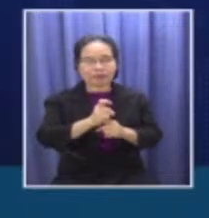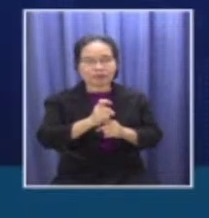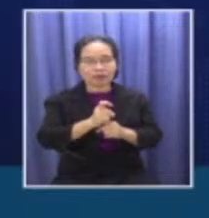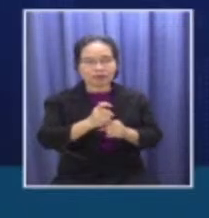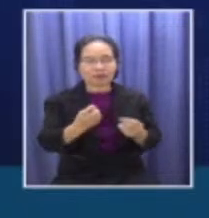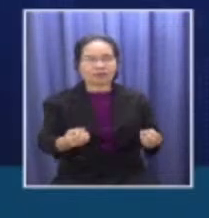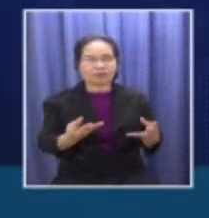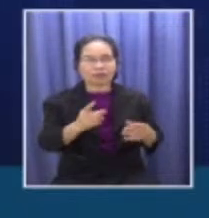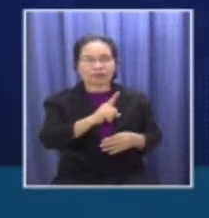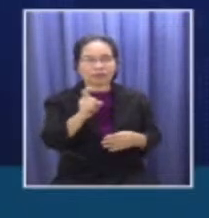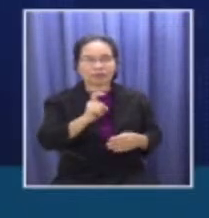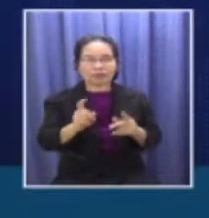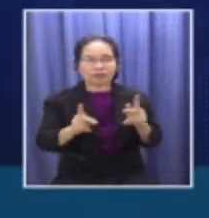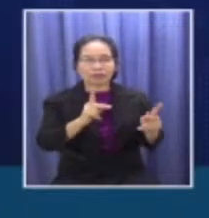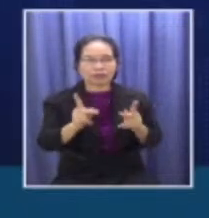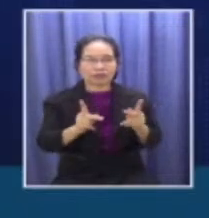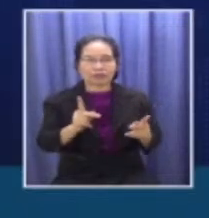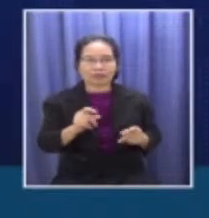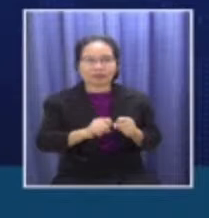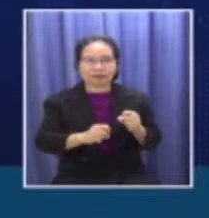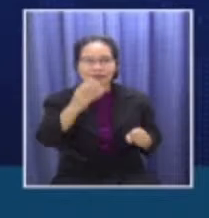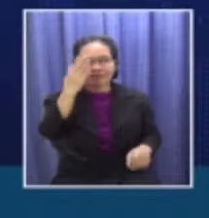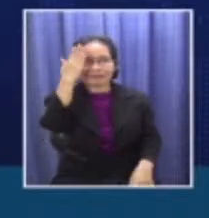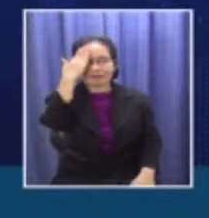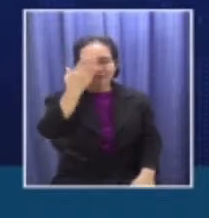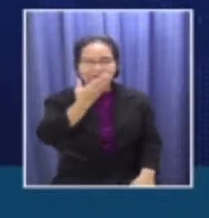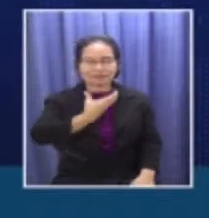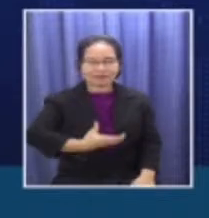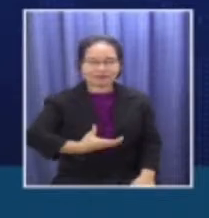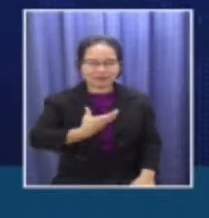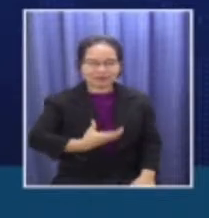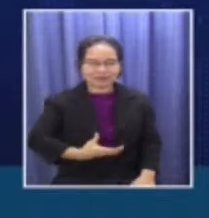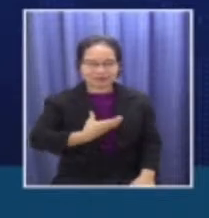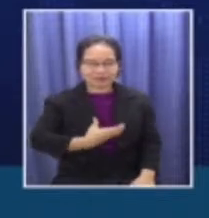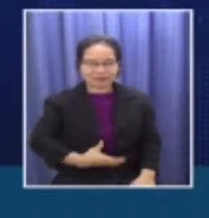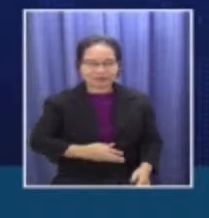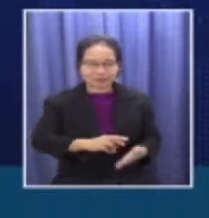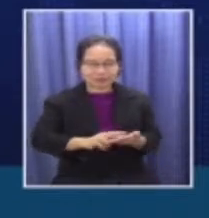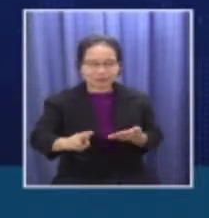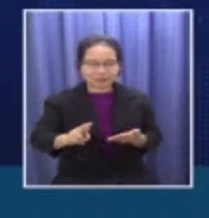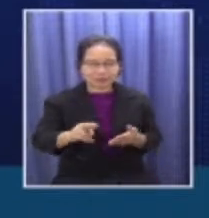adwenkyerɛ no bi ne wɔ nkɔmmɔdie afidie so yɛfiri Mark Galmo